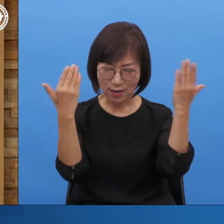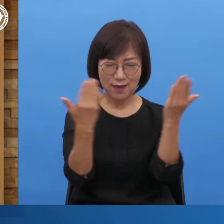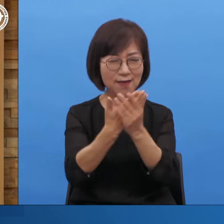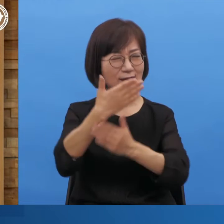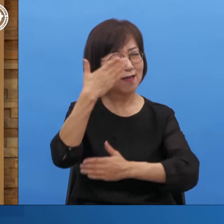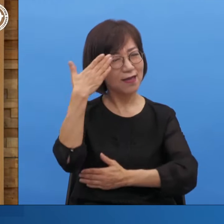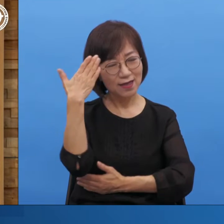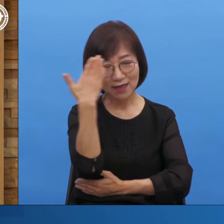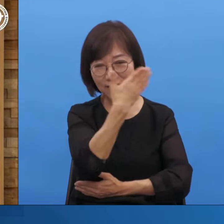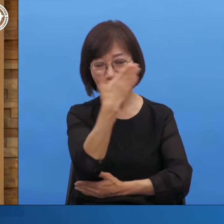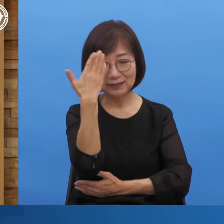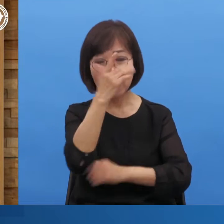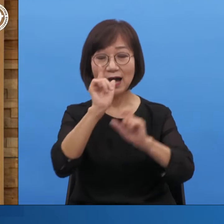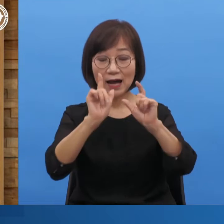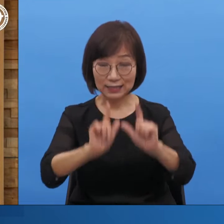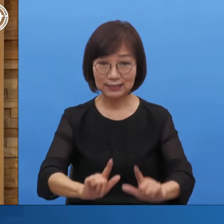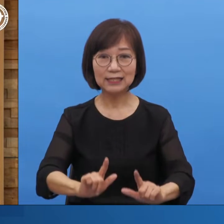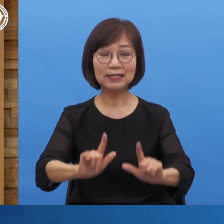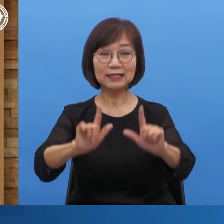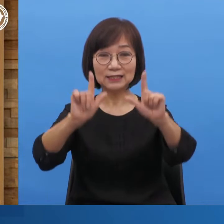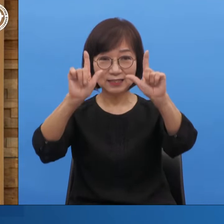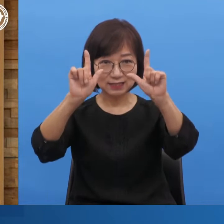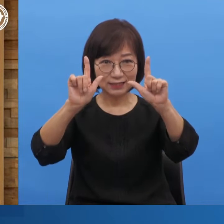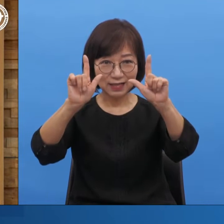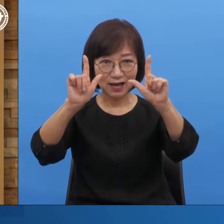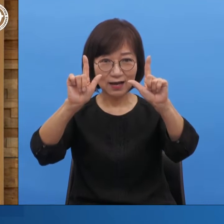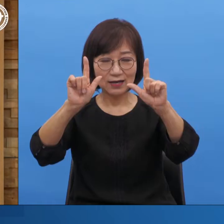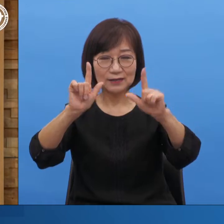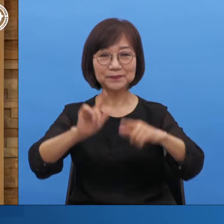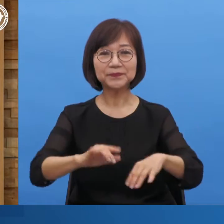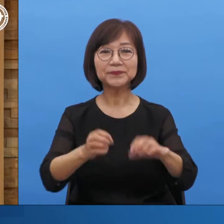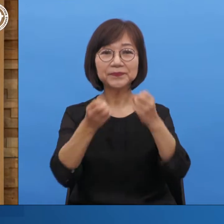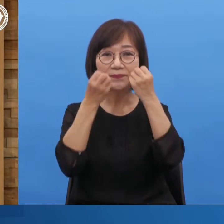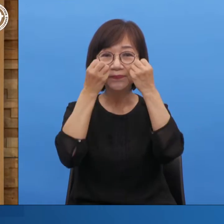나의 죄 다 씻은